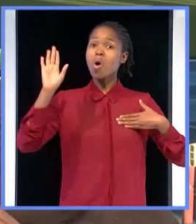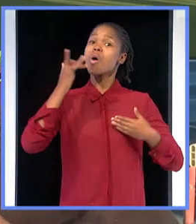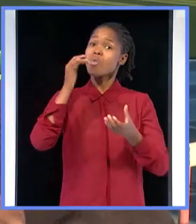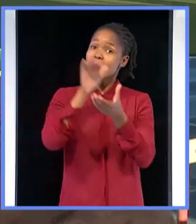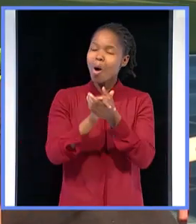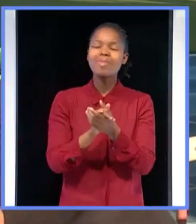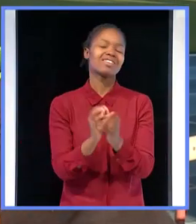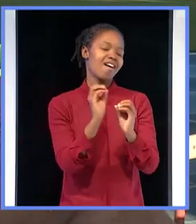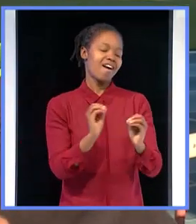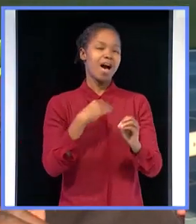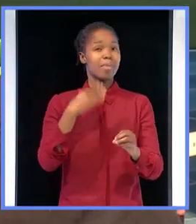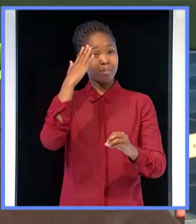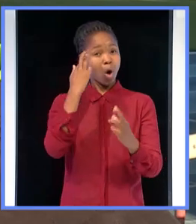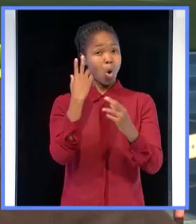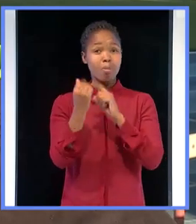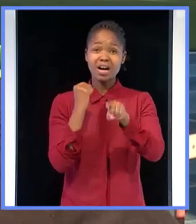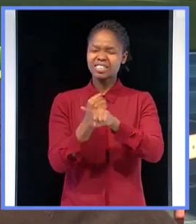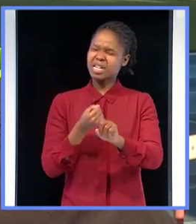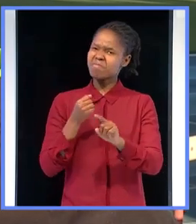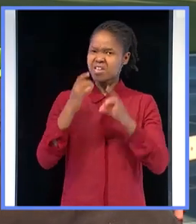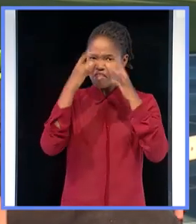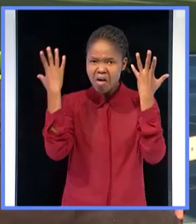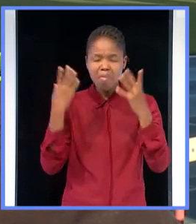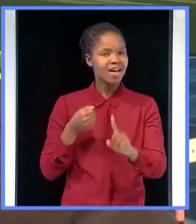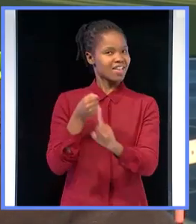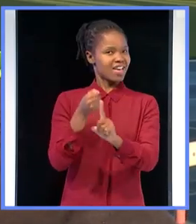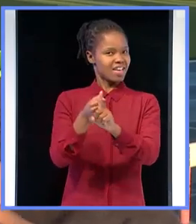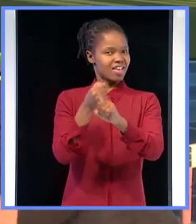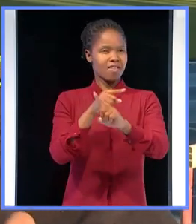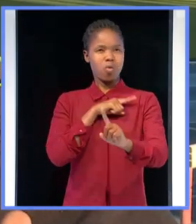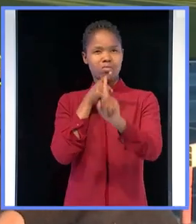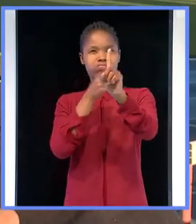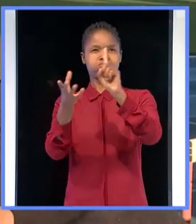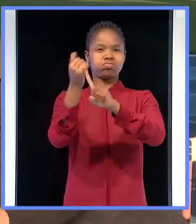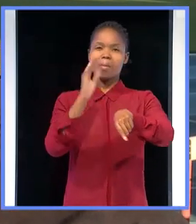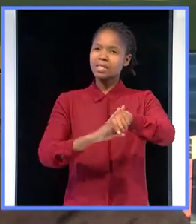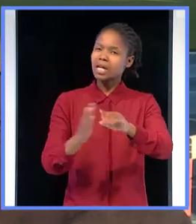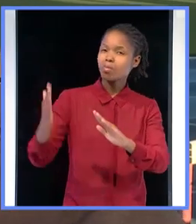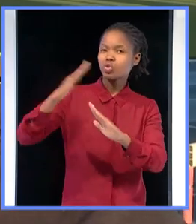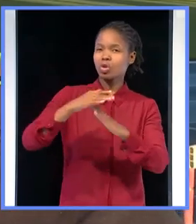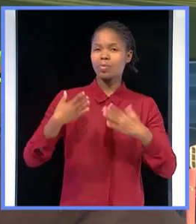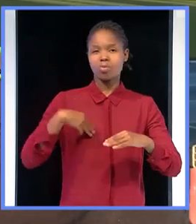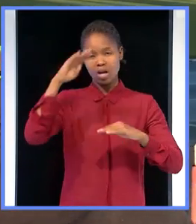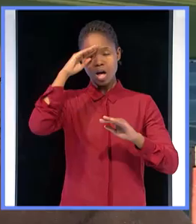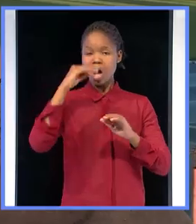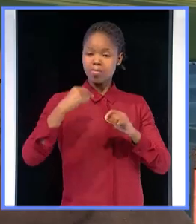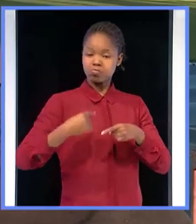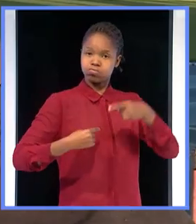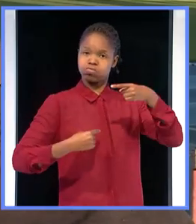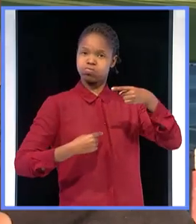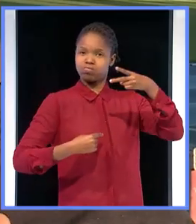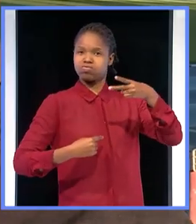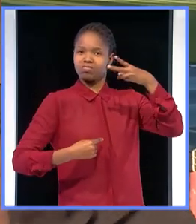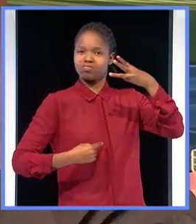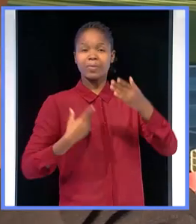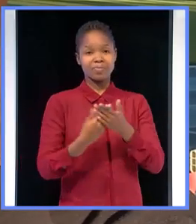know that this time I will keep on fighting for the good thing, for the good results. I'm fighting for the rankings, but as well